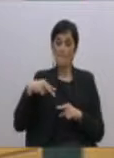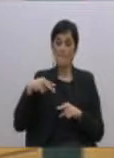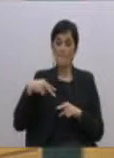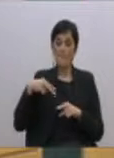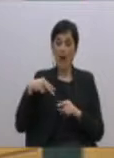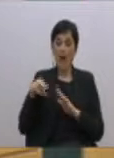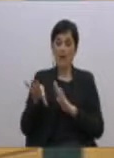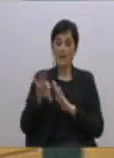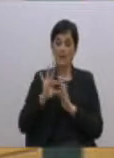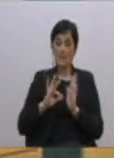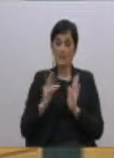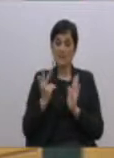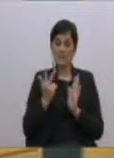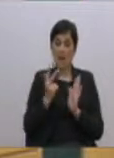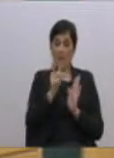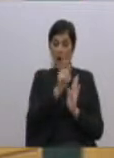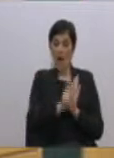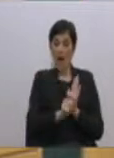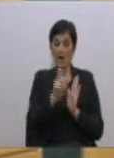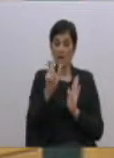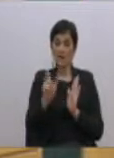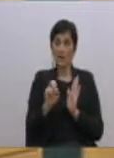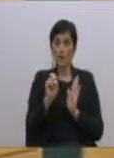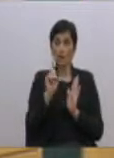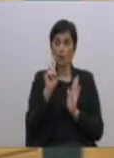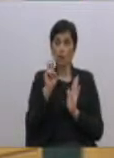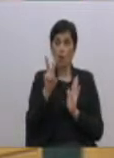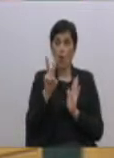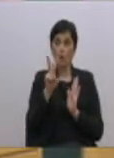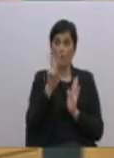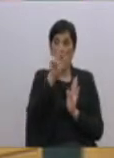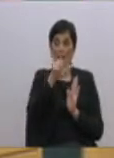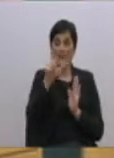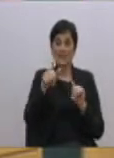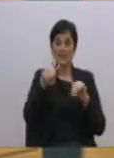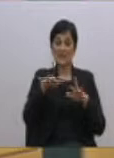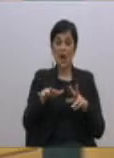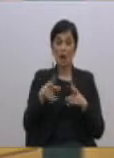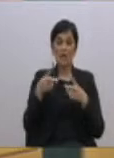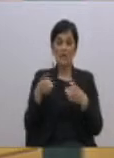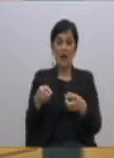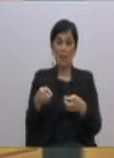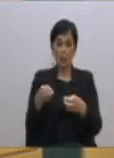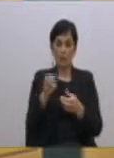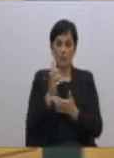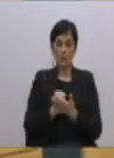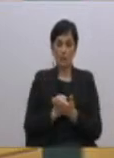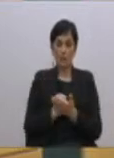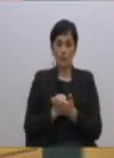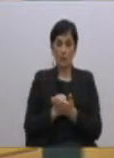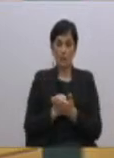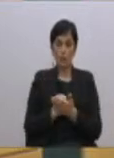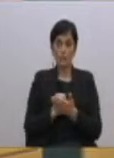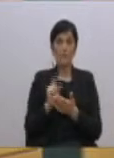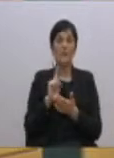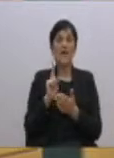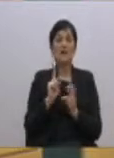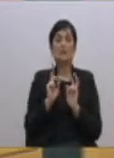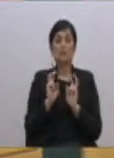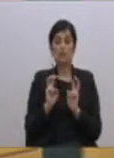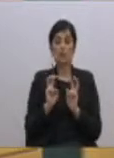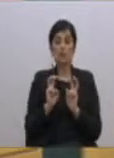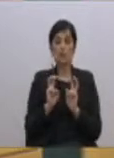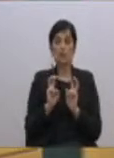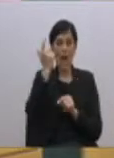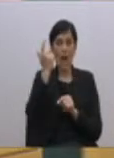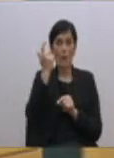სამ ადამიანს. უნდა კონდეს 12 ადამიანის გადაწყვეტილების დაბლოკვის რესურსი. ესე იგი რას ნიშნავს ეს, რომ ის